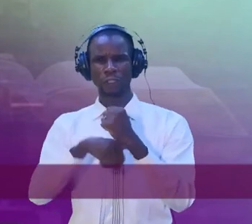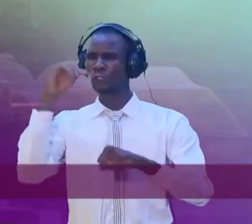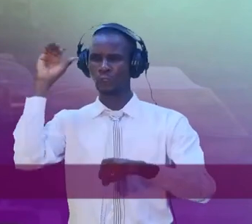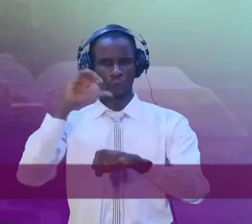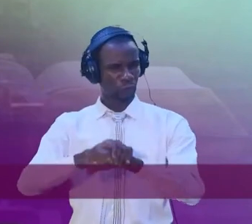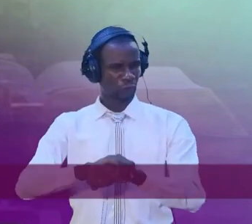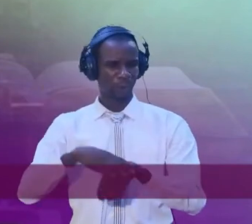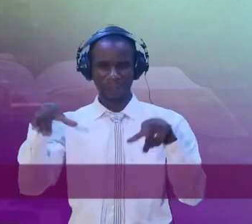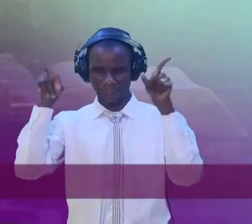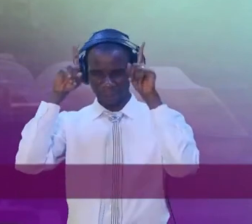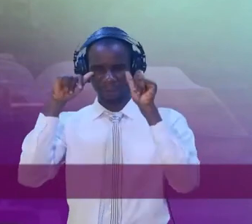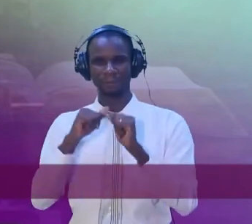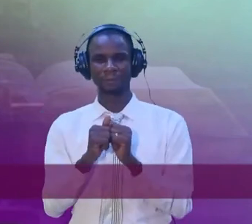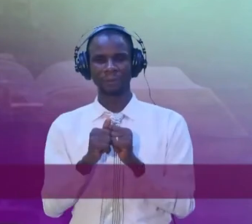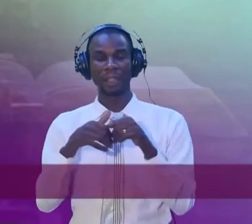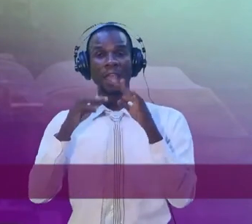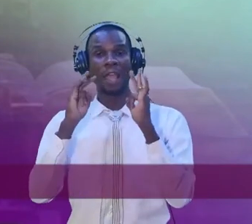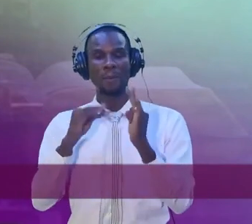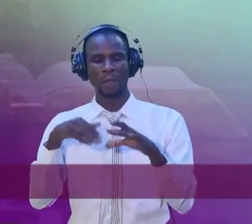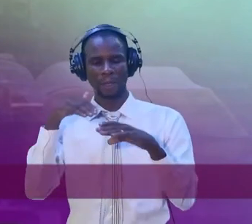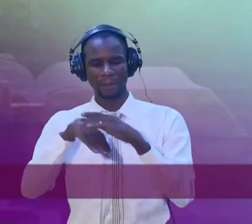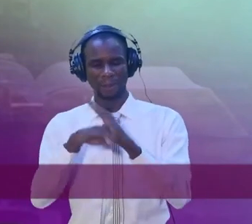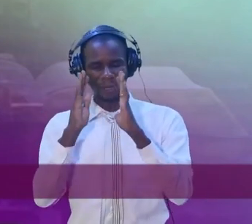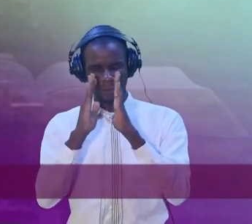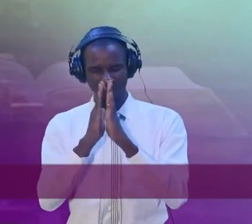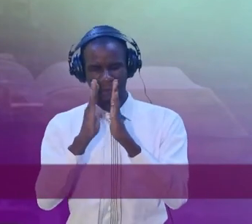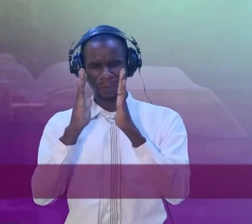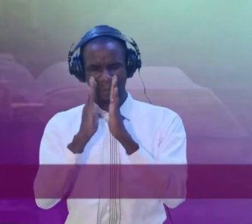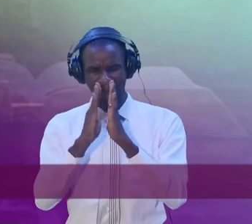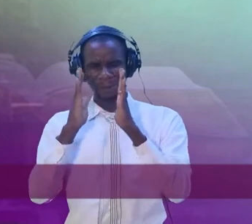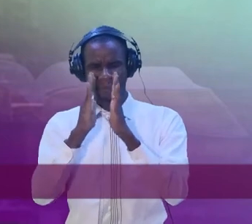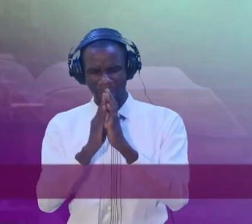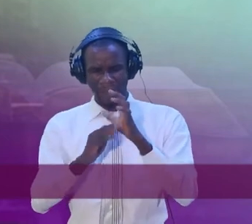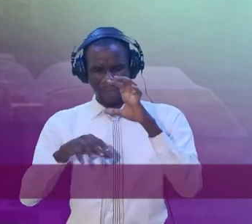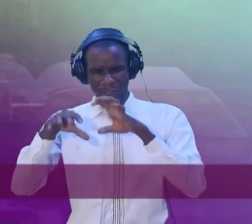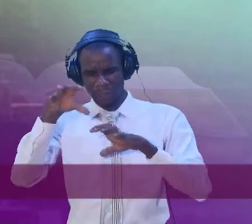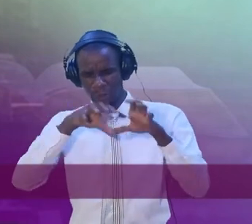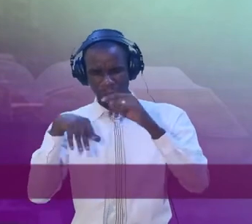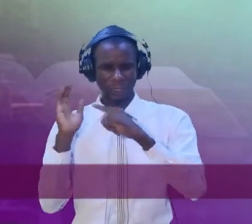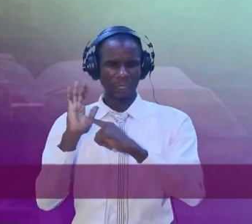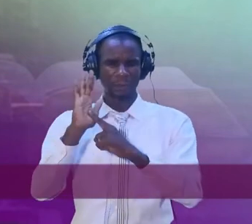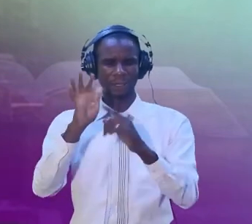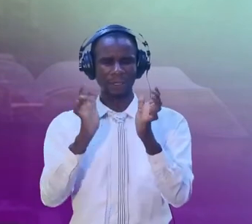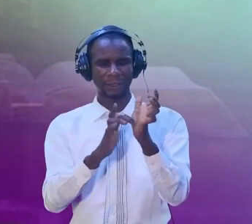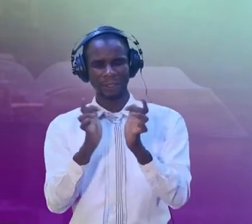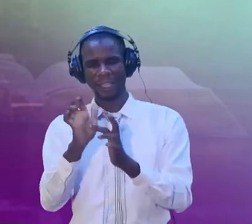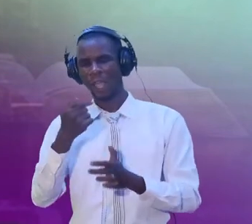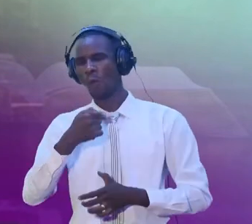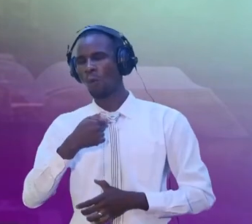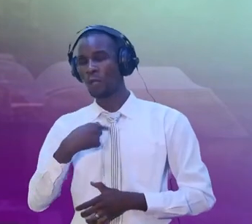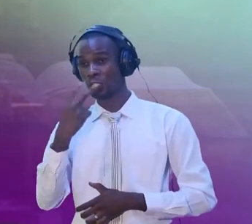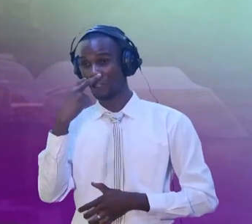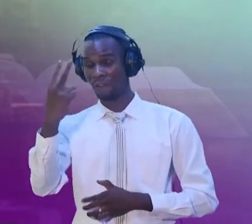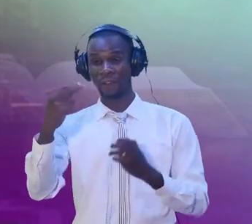Katika utumishi wangu nimekutana na watu ambao wamekabiliana na shetani sana, lakini kupitia